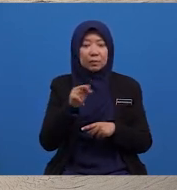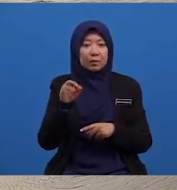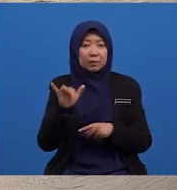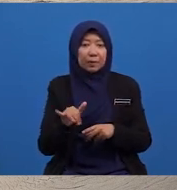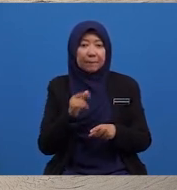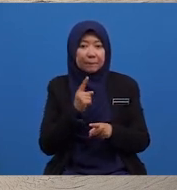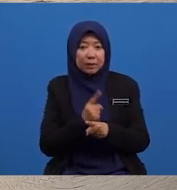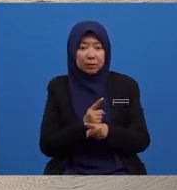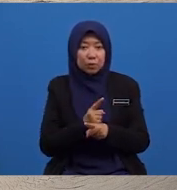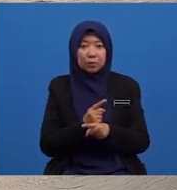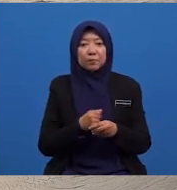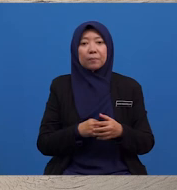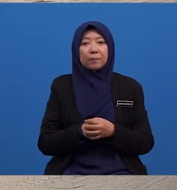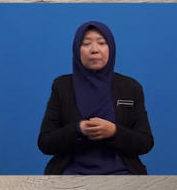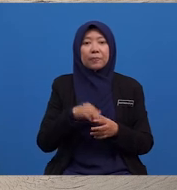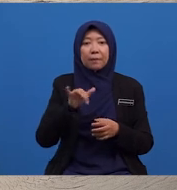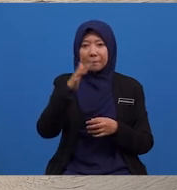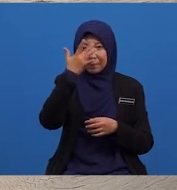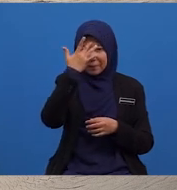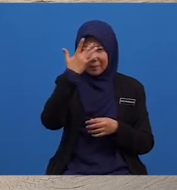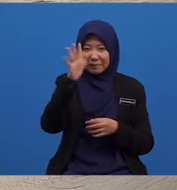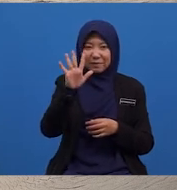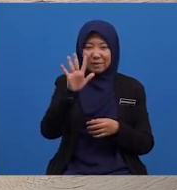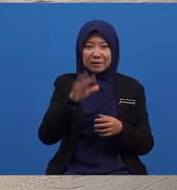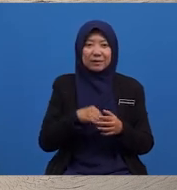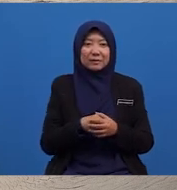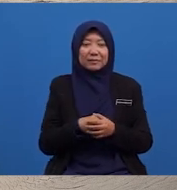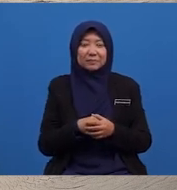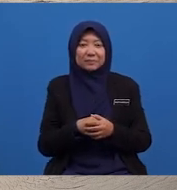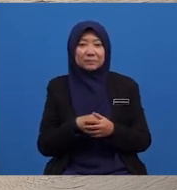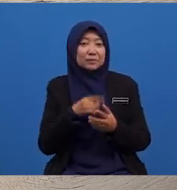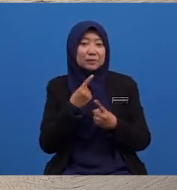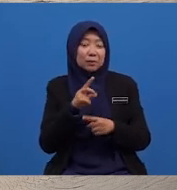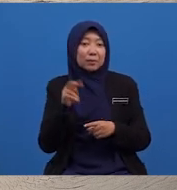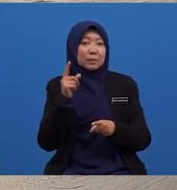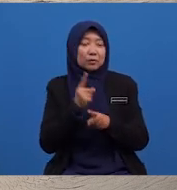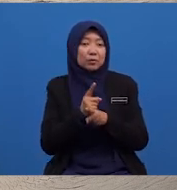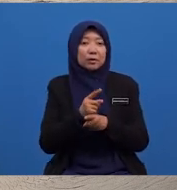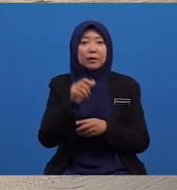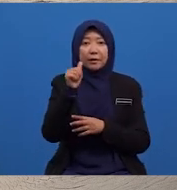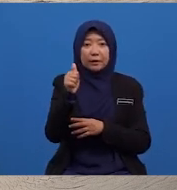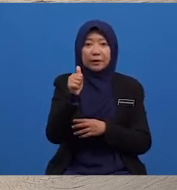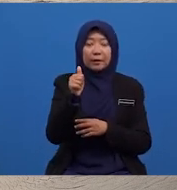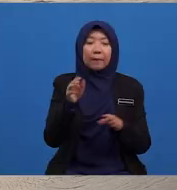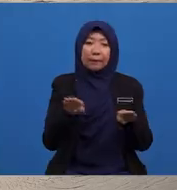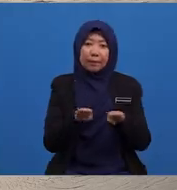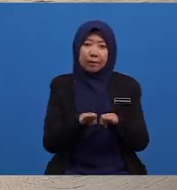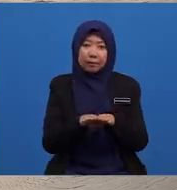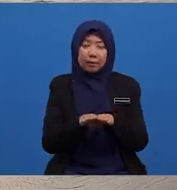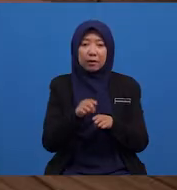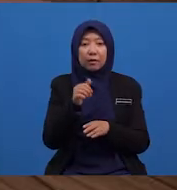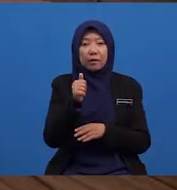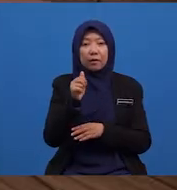betul? Ya, pandai murid-murid cikgu. Jawapan yang betul ialah A. Bagai aur dengan